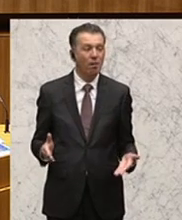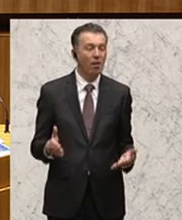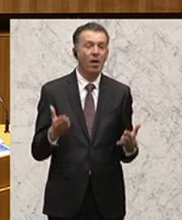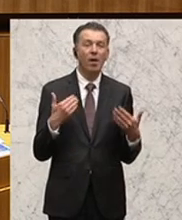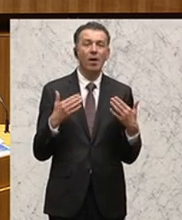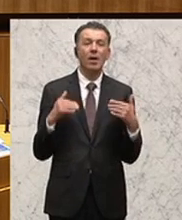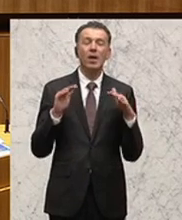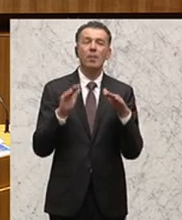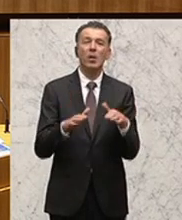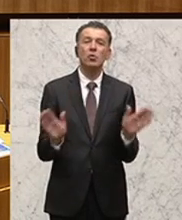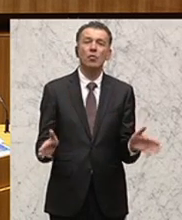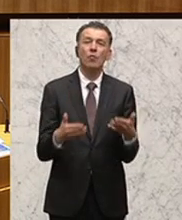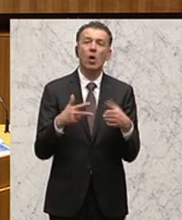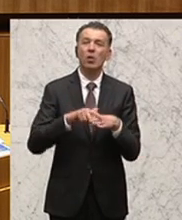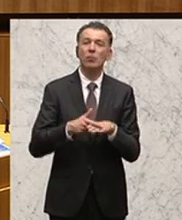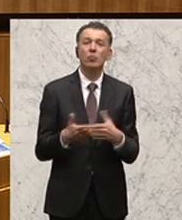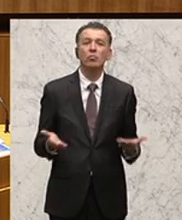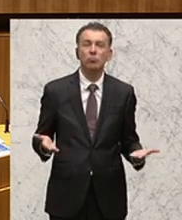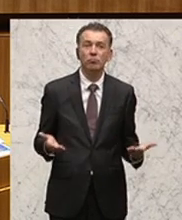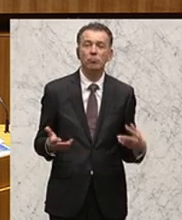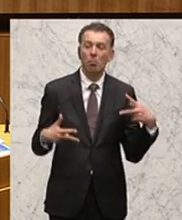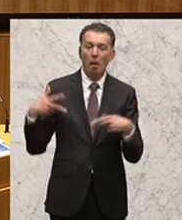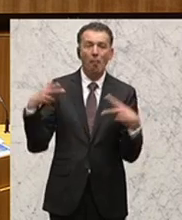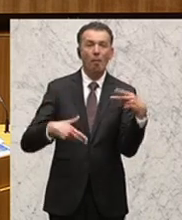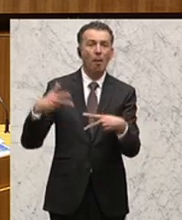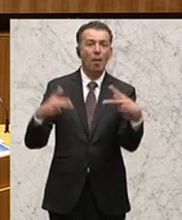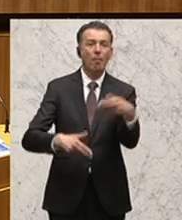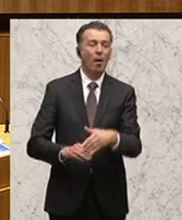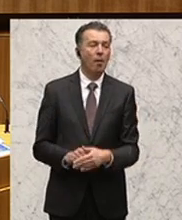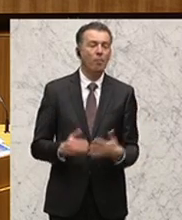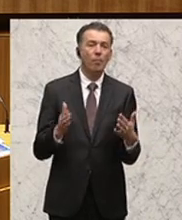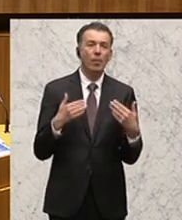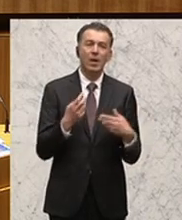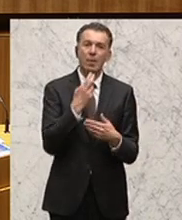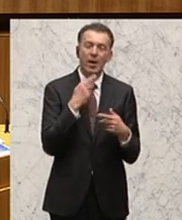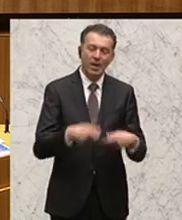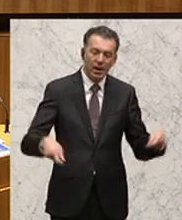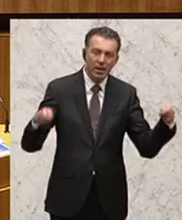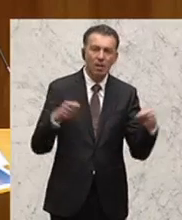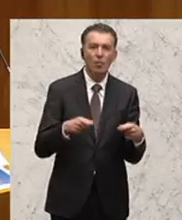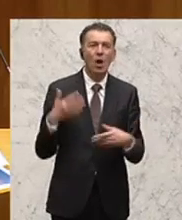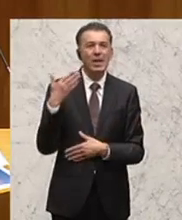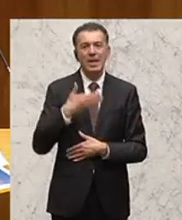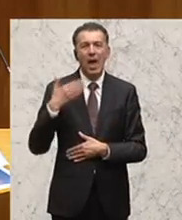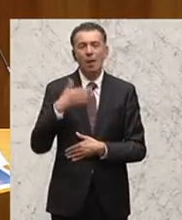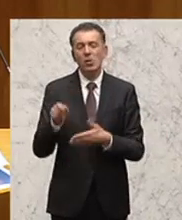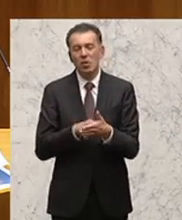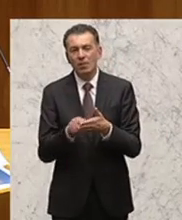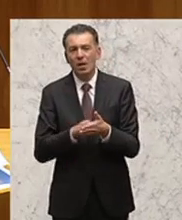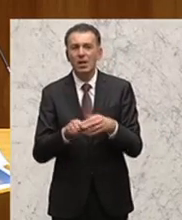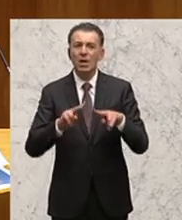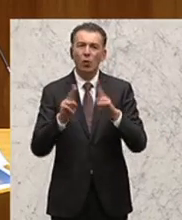sämtliche Klimaschutzförderungsinstrumente werden massiv zusammengestrichen, wie der Klima- und Energiefonds, wie die thermische Sanierung, wie